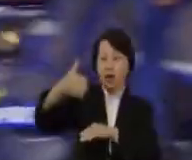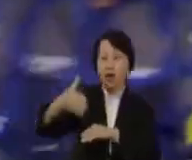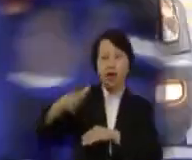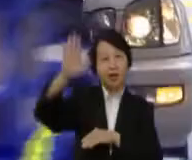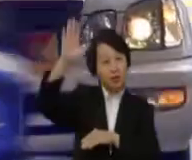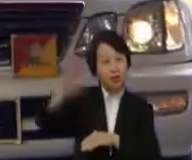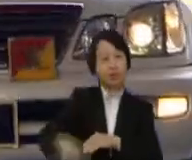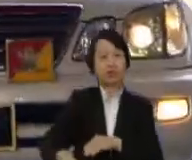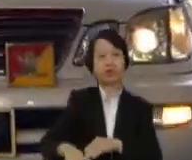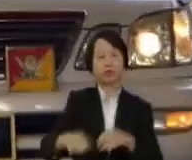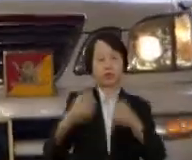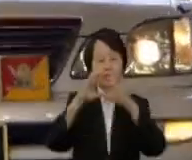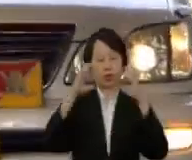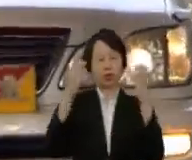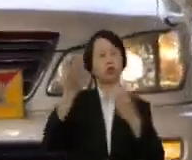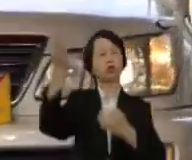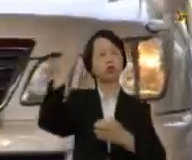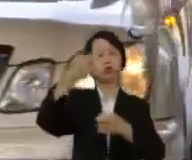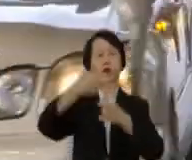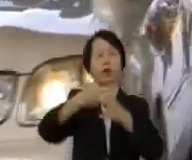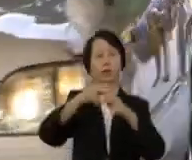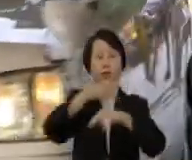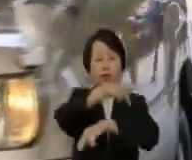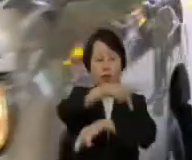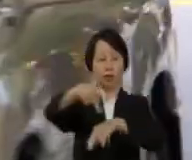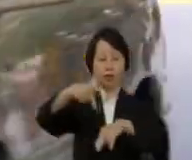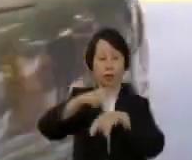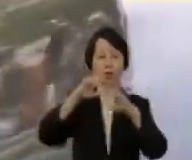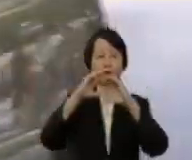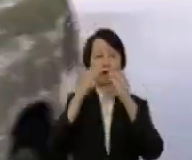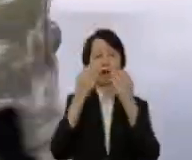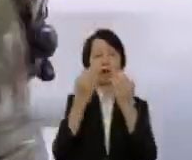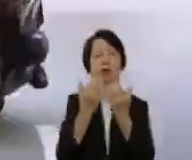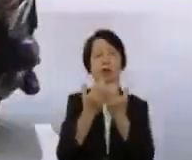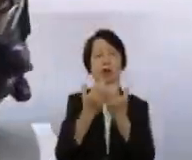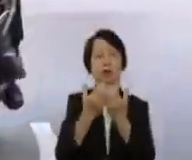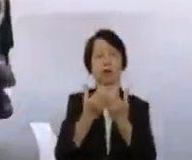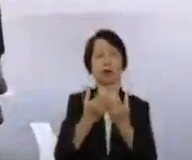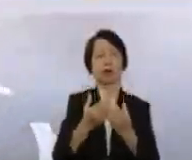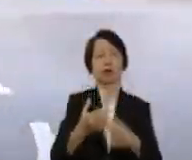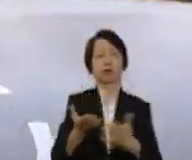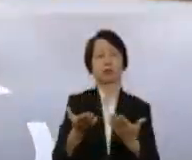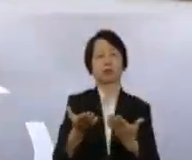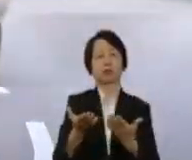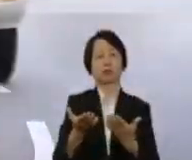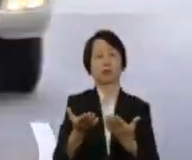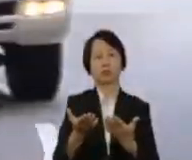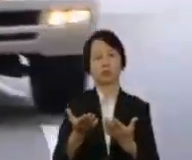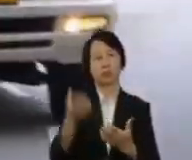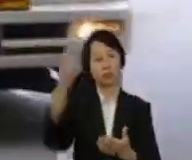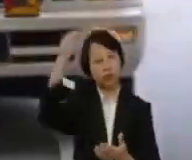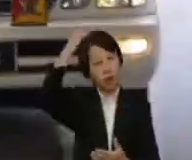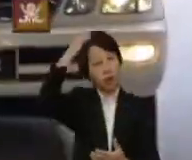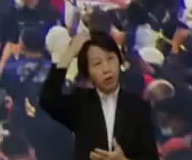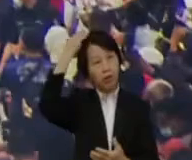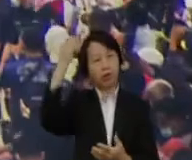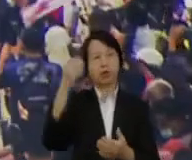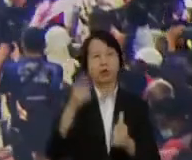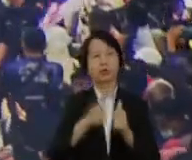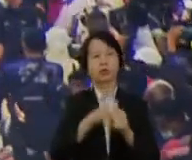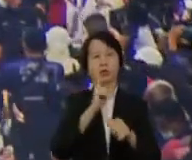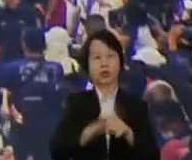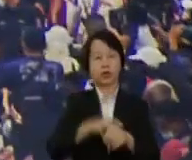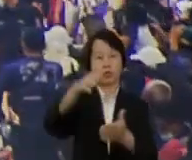dikenali sebagai Padang Club Selangor, dan serentak itu lagu Negaraku berkumandang buat kali pertama.